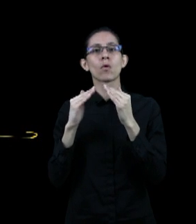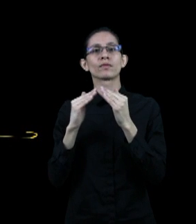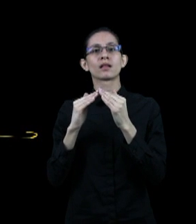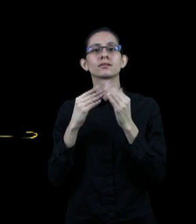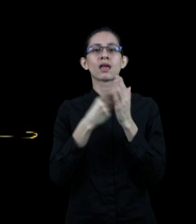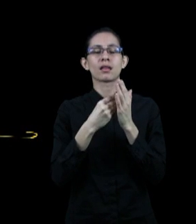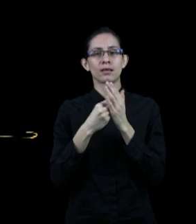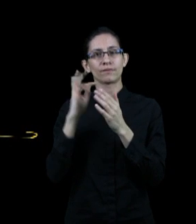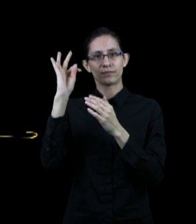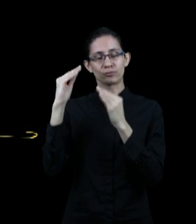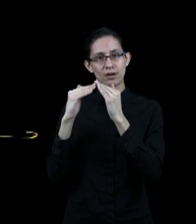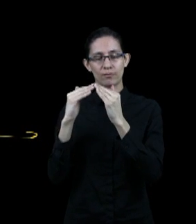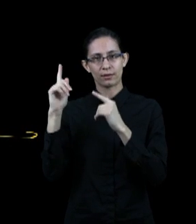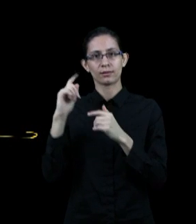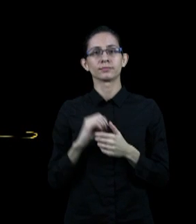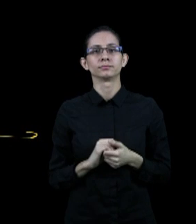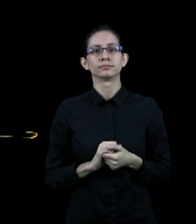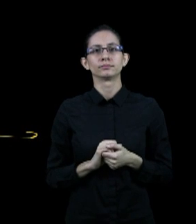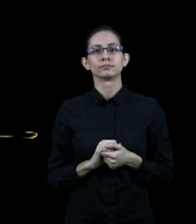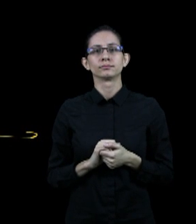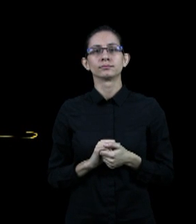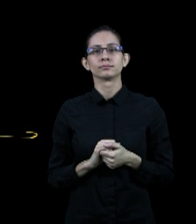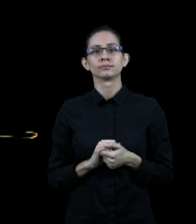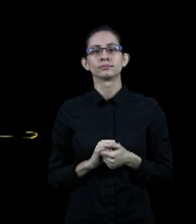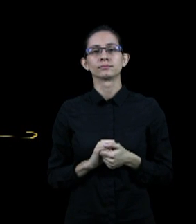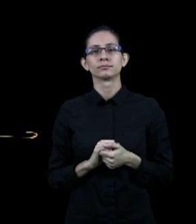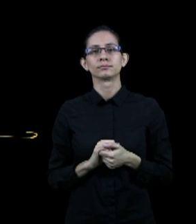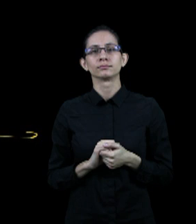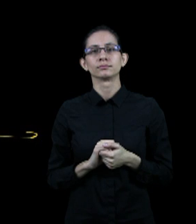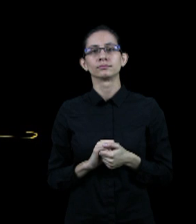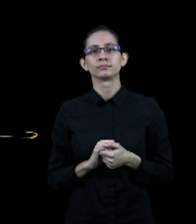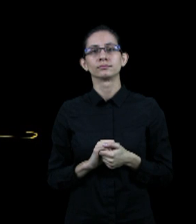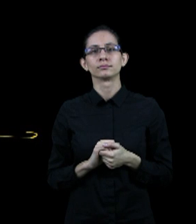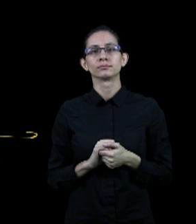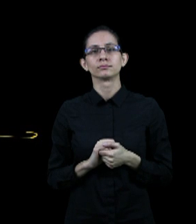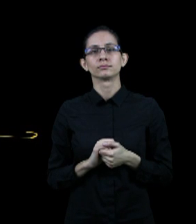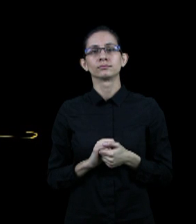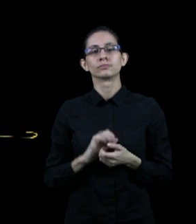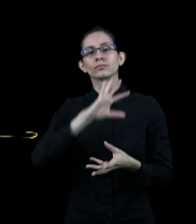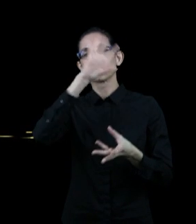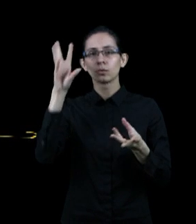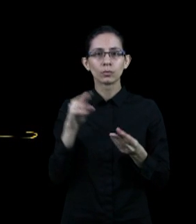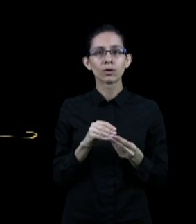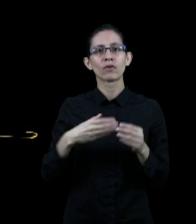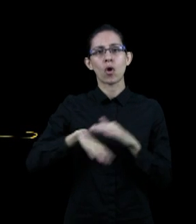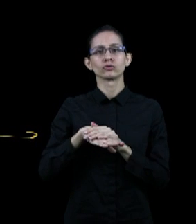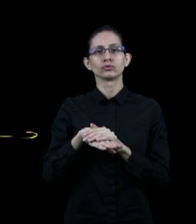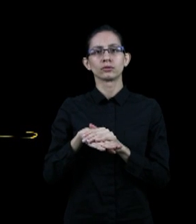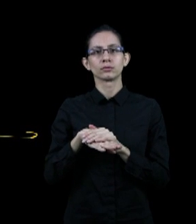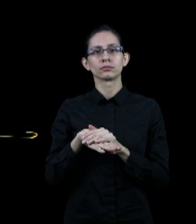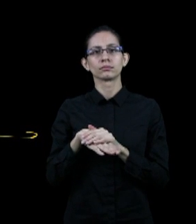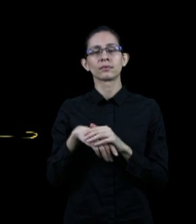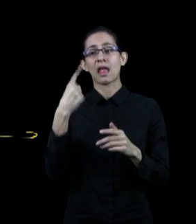używam porównywalnych jednostek. Cena pszenicy cena pszenicy wynosi po uwzględnieniu